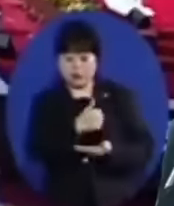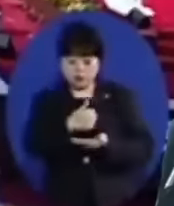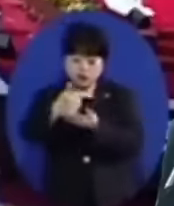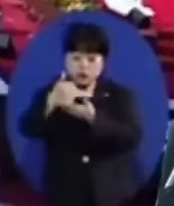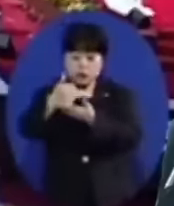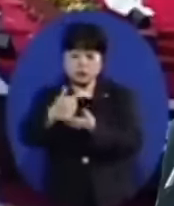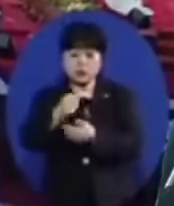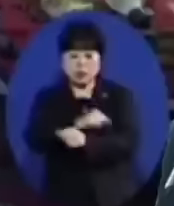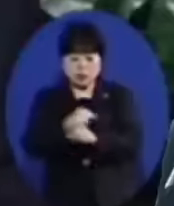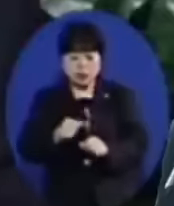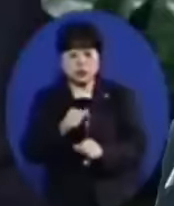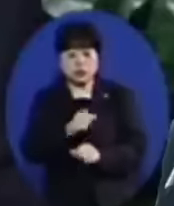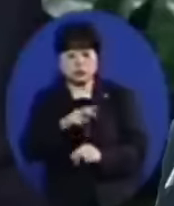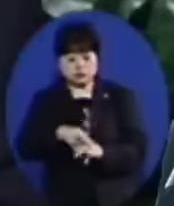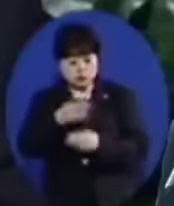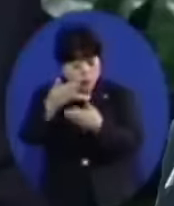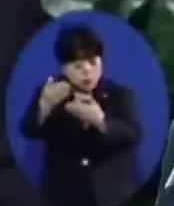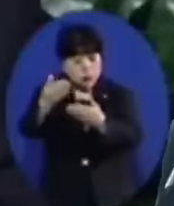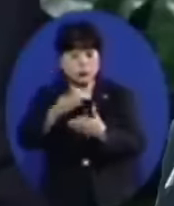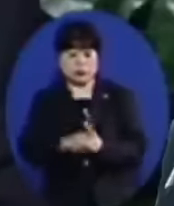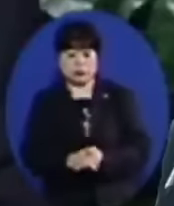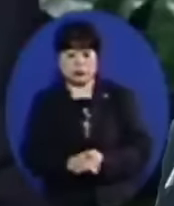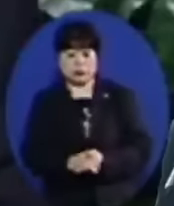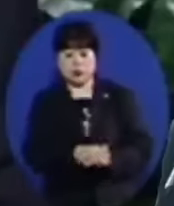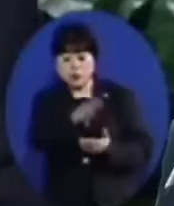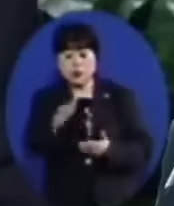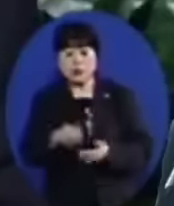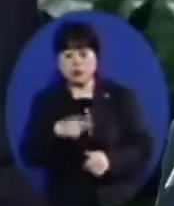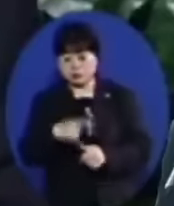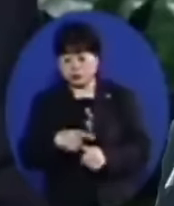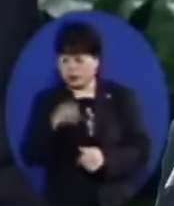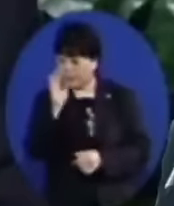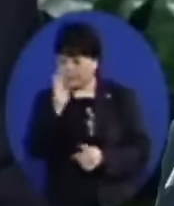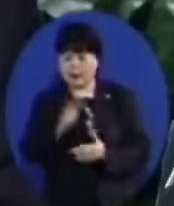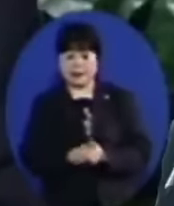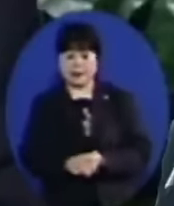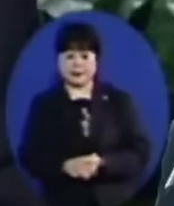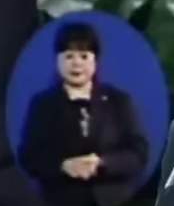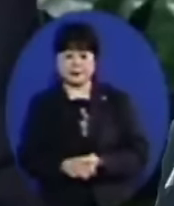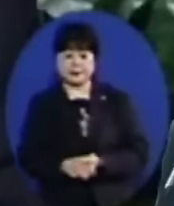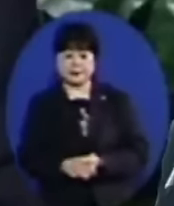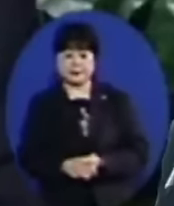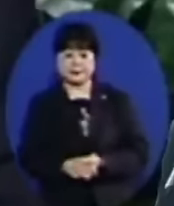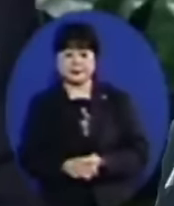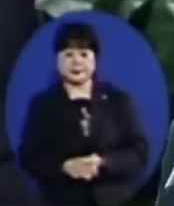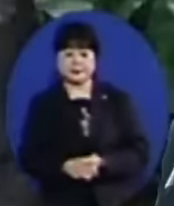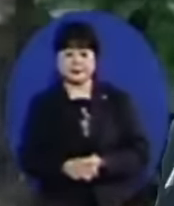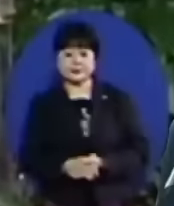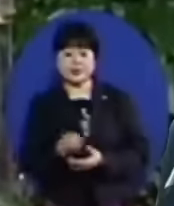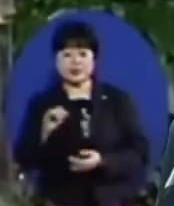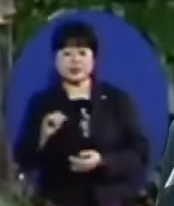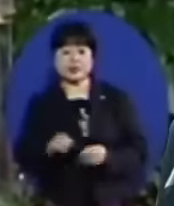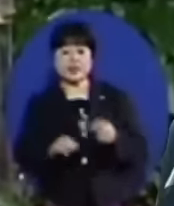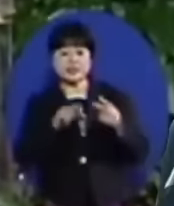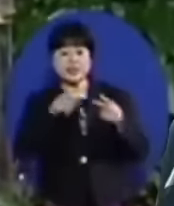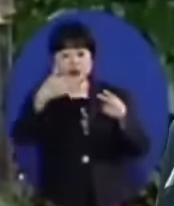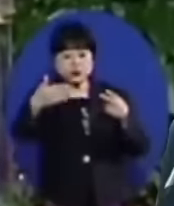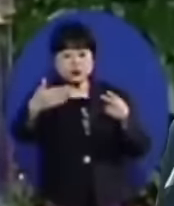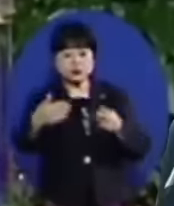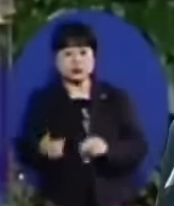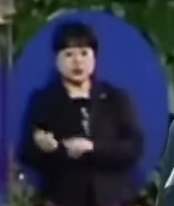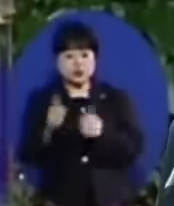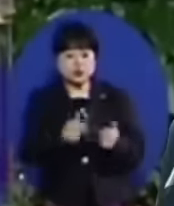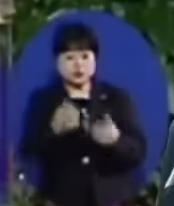우리의 대속물이 되었으니 그 대속물을 우리가 무시해서는 안 되는 것입니다. 히브리서 2장 9절에 죽음의